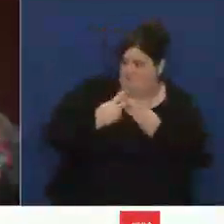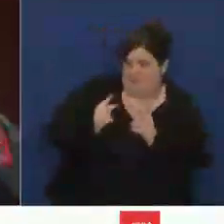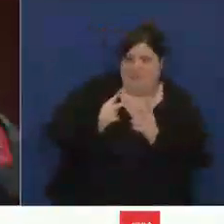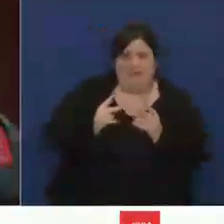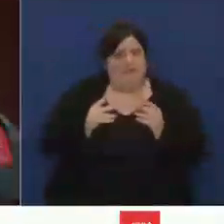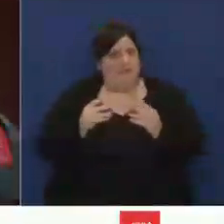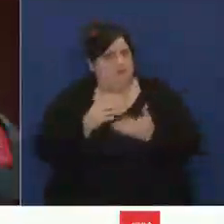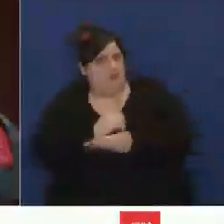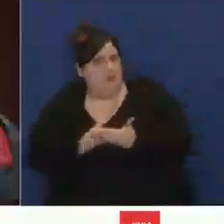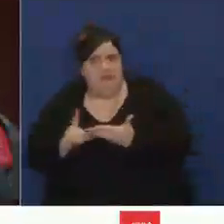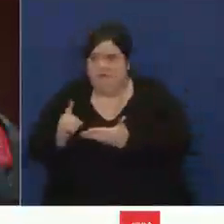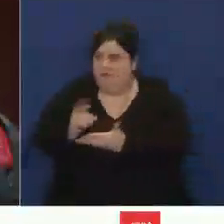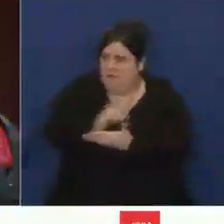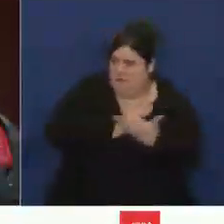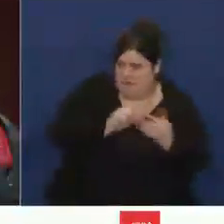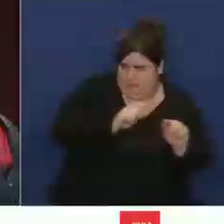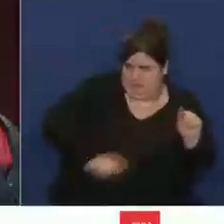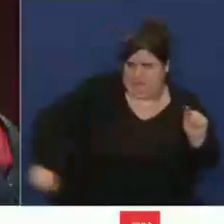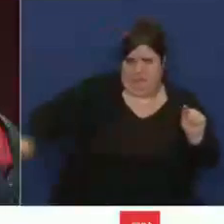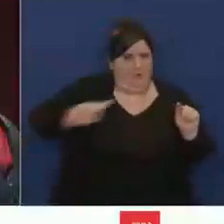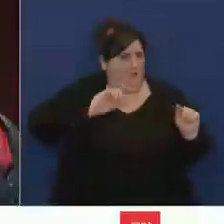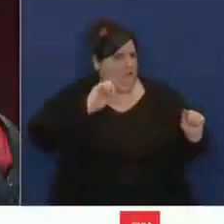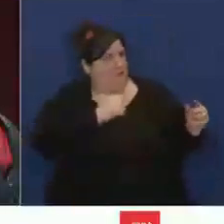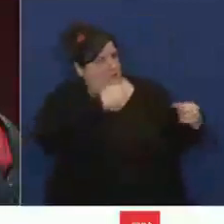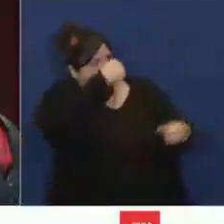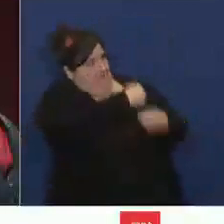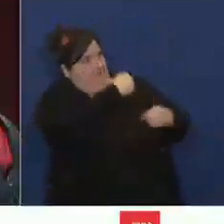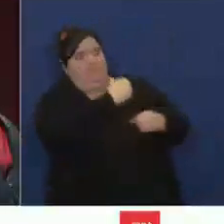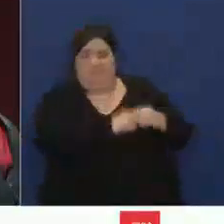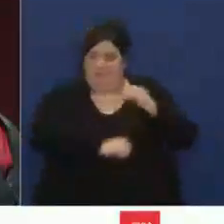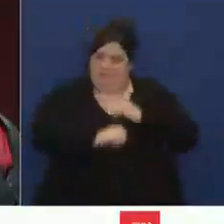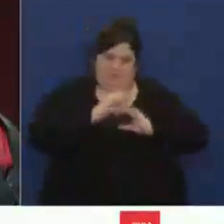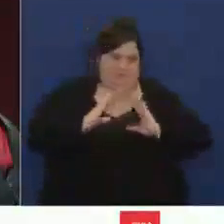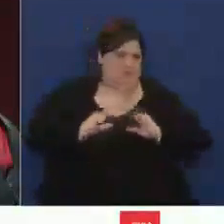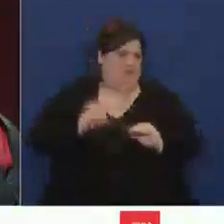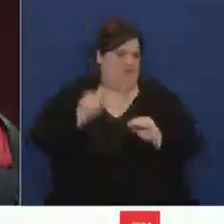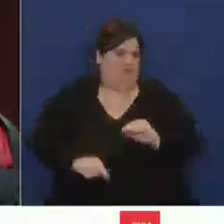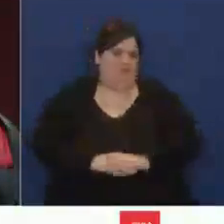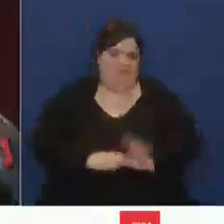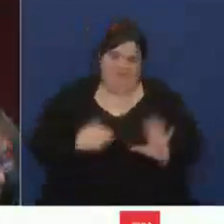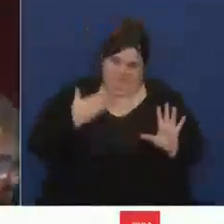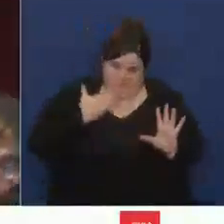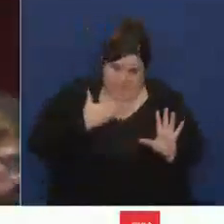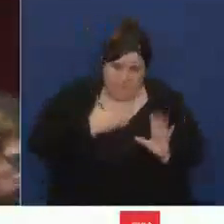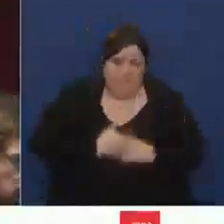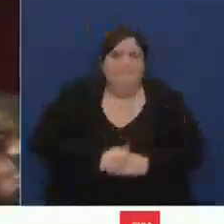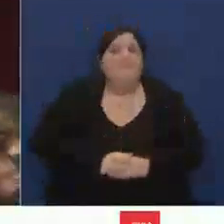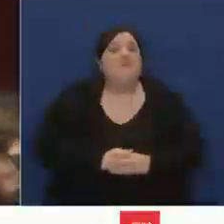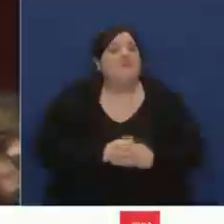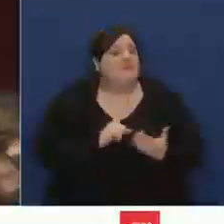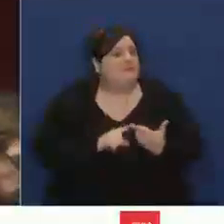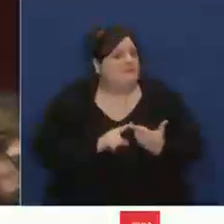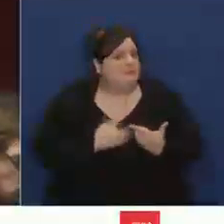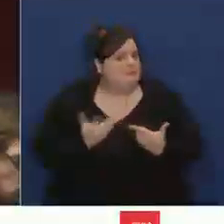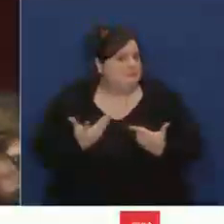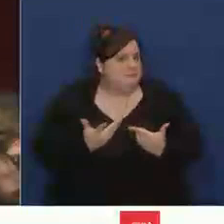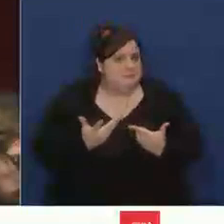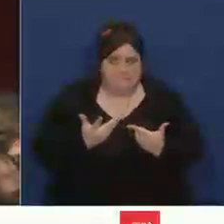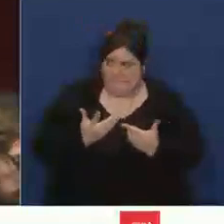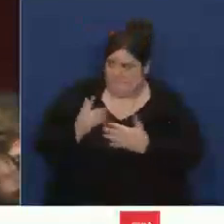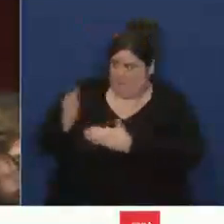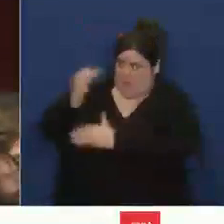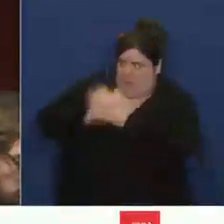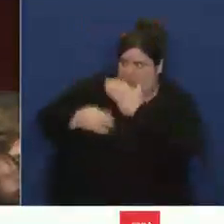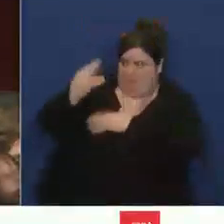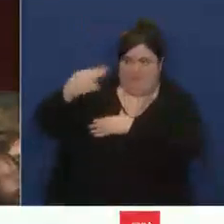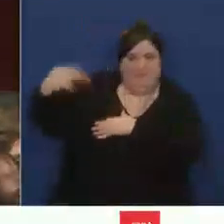lesquelles cette obligation est désormais à respecter. Et puis c'est aussi la prise en compte, c'est indiqué, des objectifs du plan national